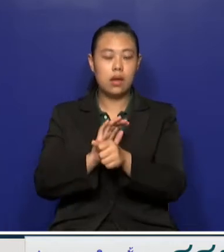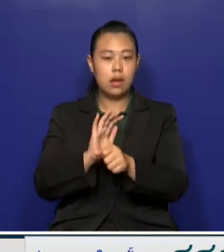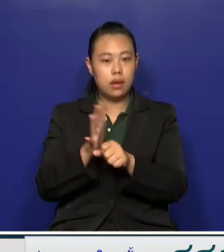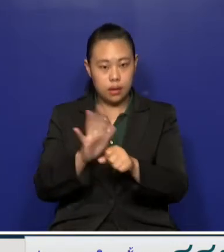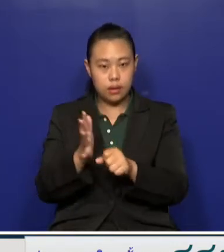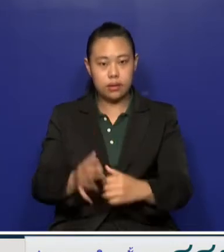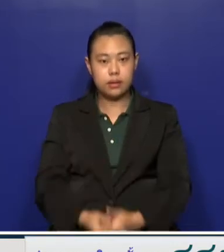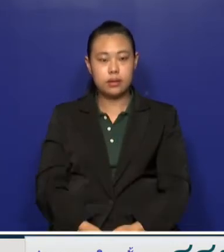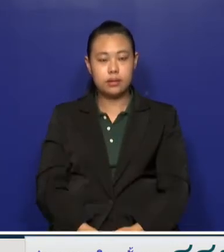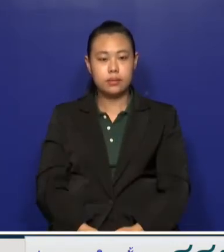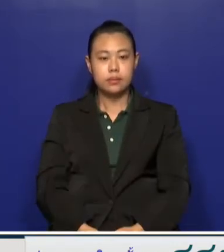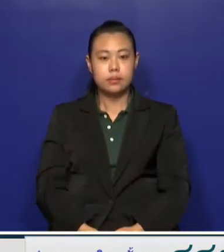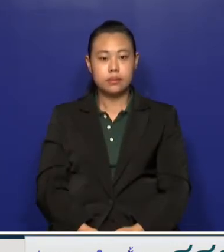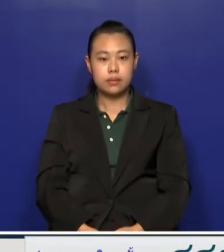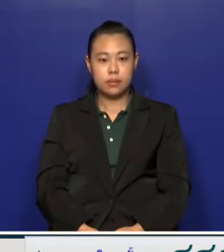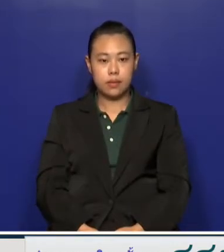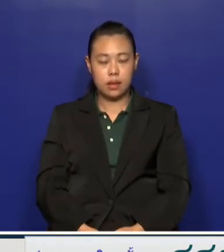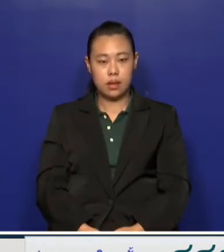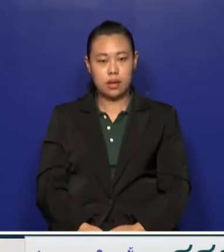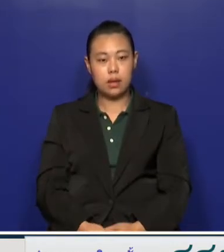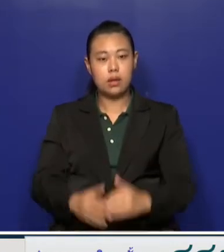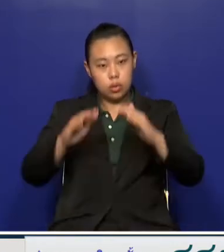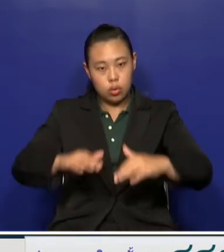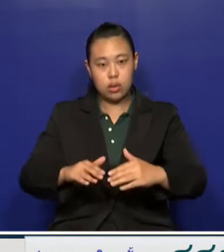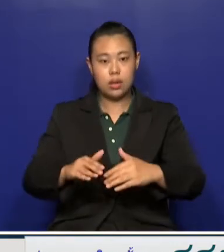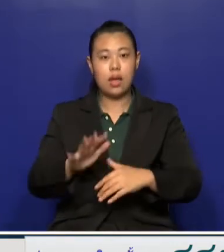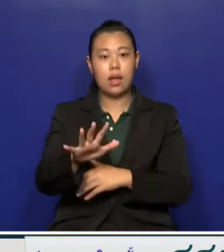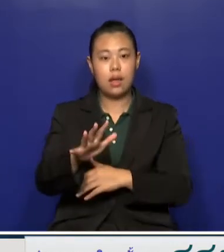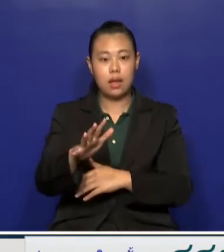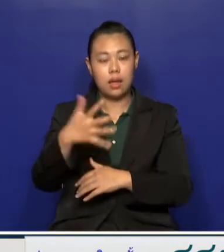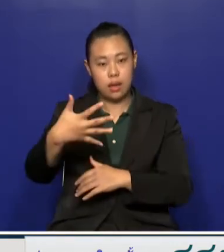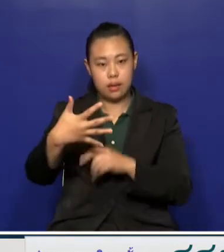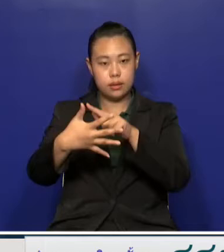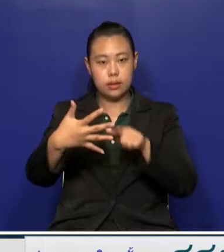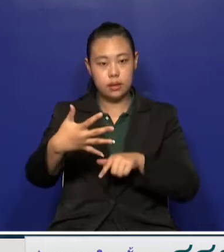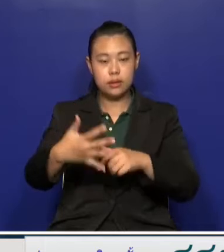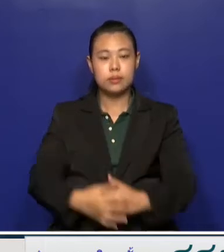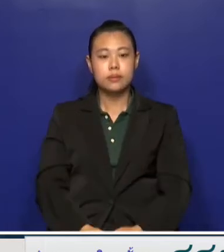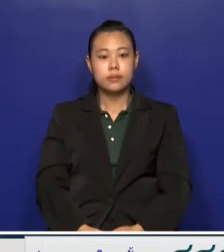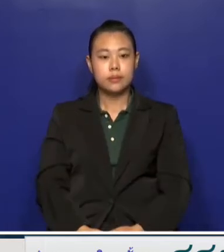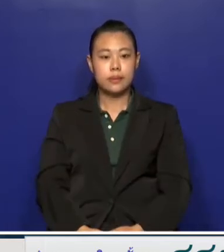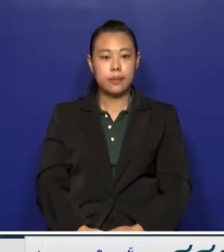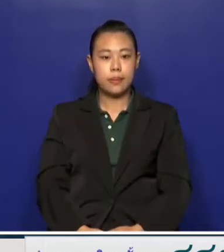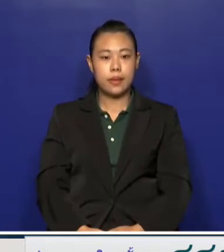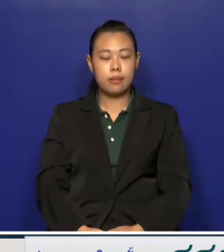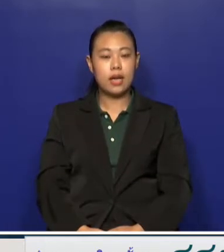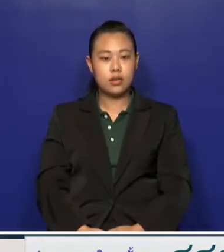เล่มนี้นะครับท่านตัดลงเหลือ5ด้านผมจะขอวิพากษ์ไปเป็นด้